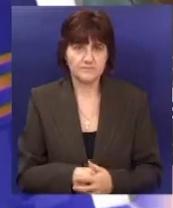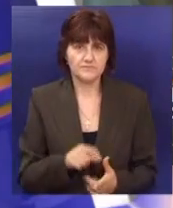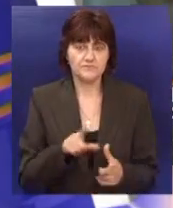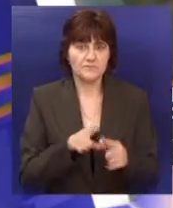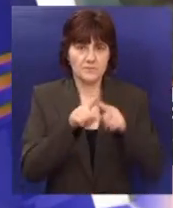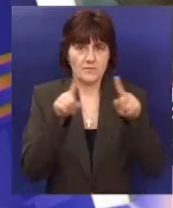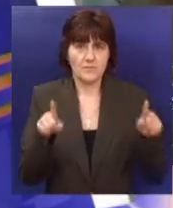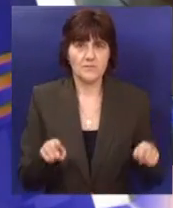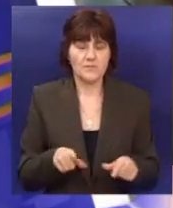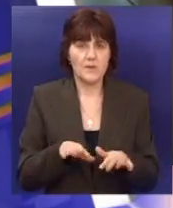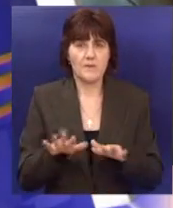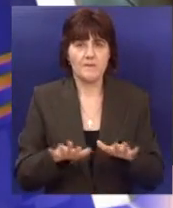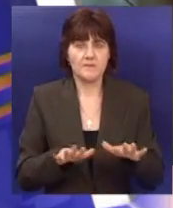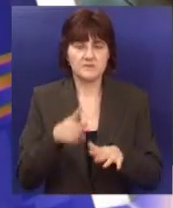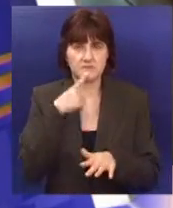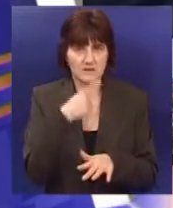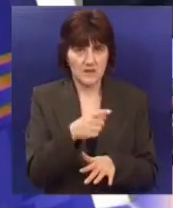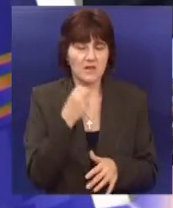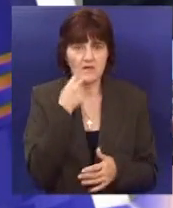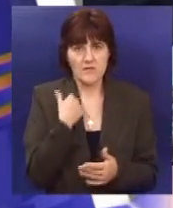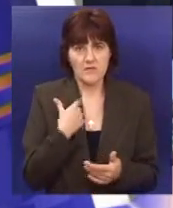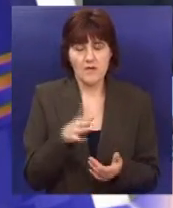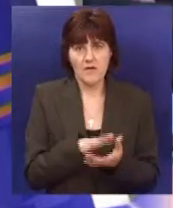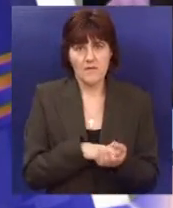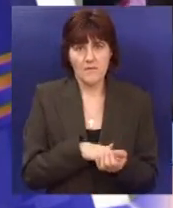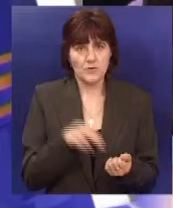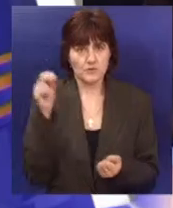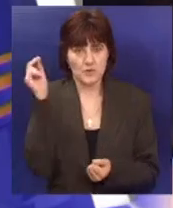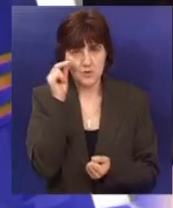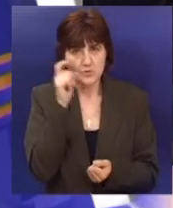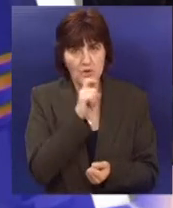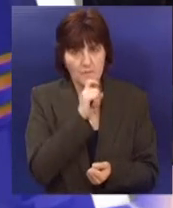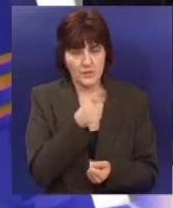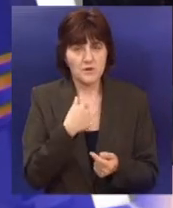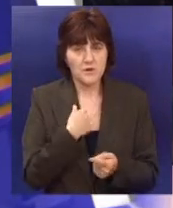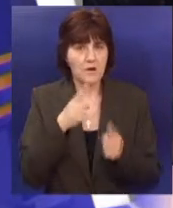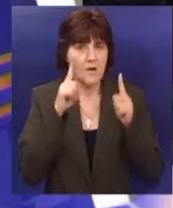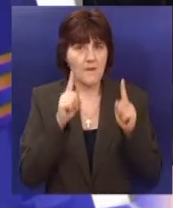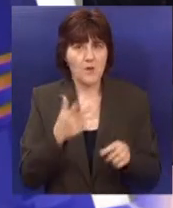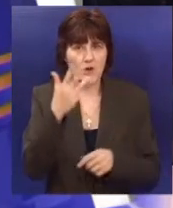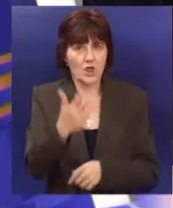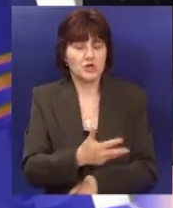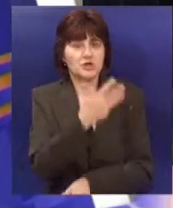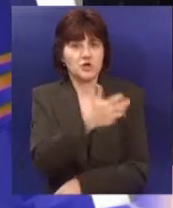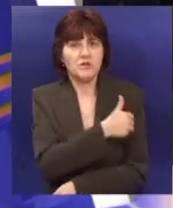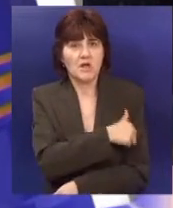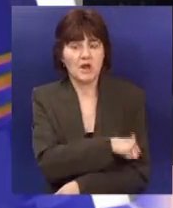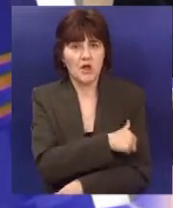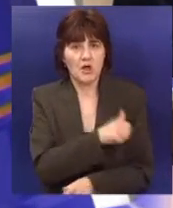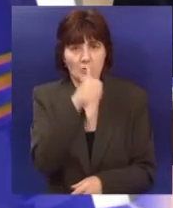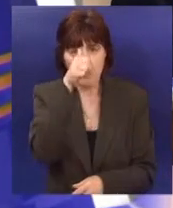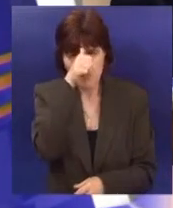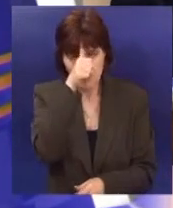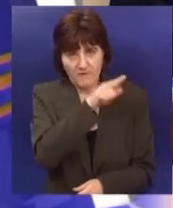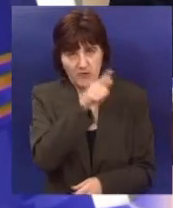roditelji, navodi se u saopštenju Ministarstva prosvete. Dete koje se opredeli za učenje mađarskog jezika imaće ciklus od 4